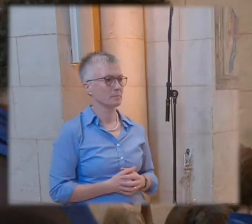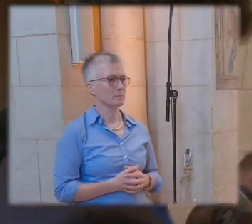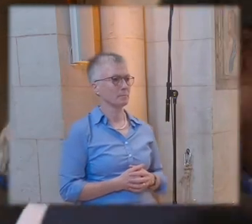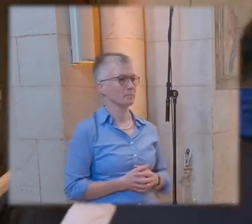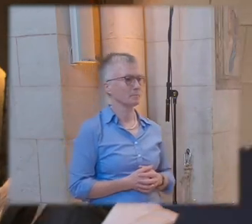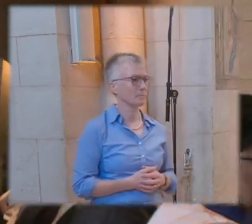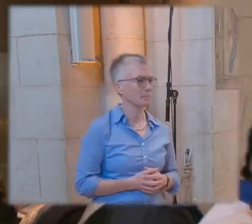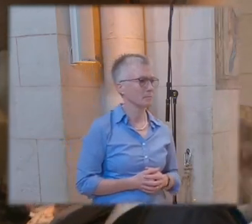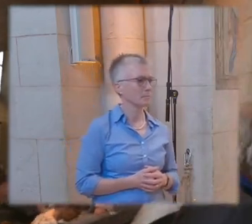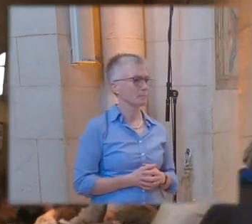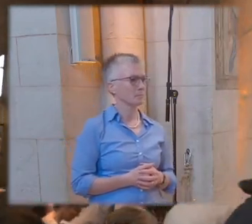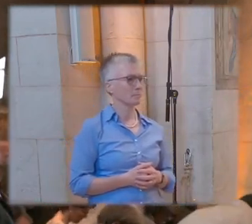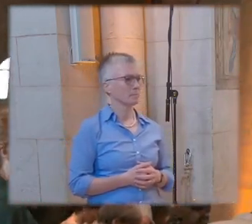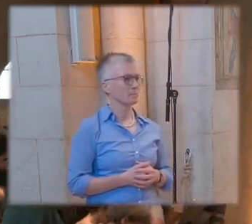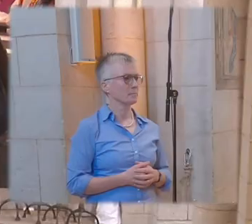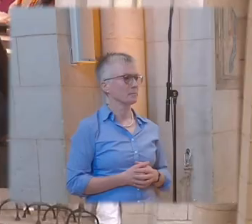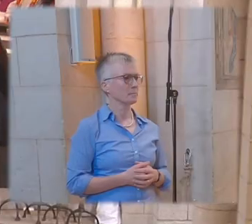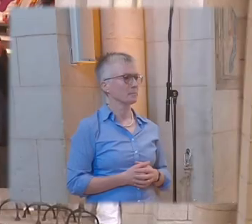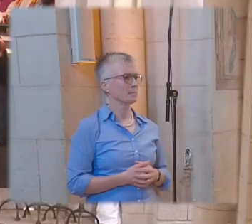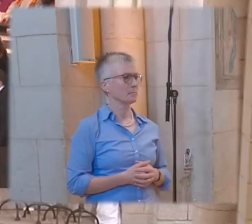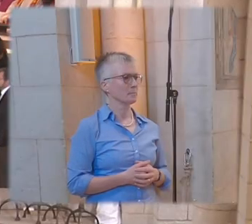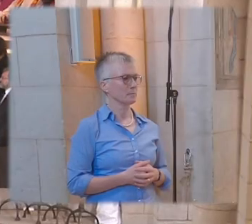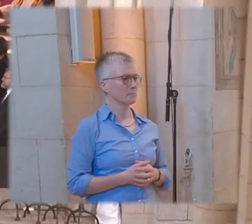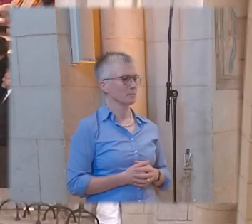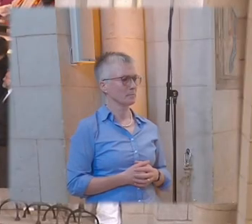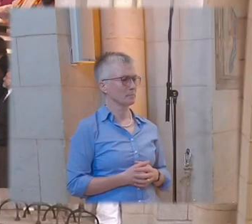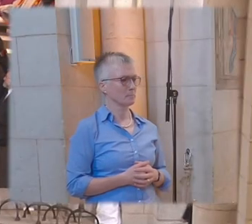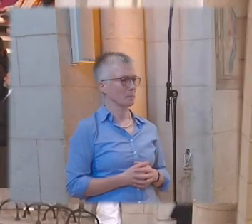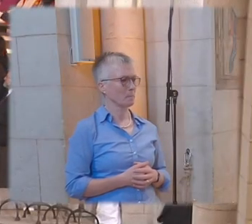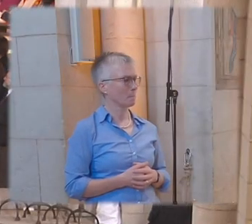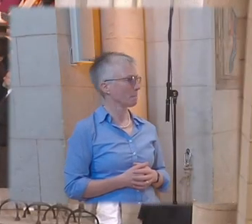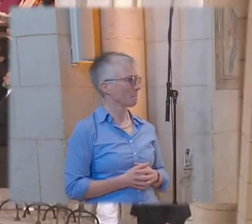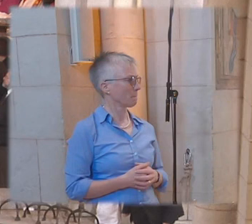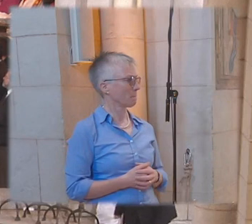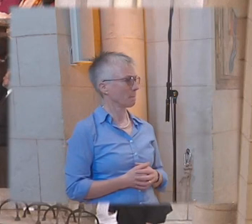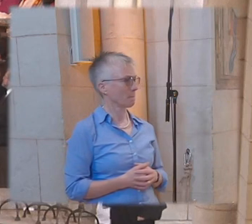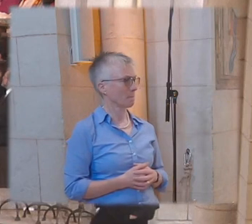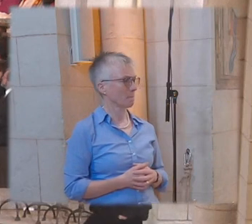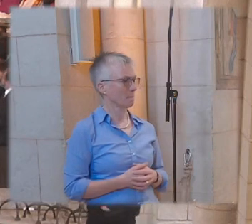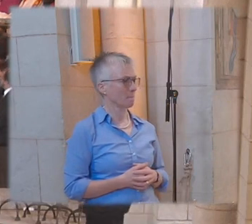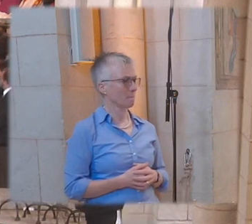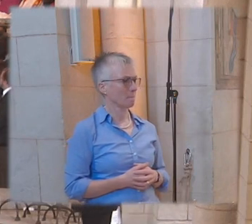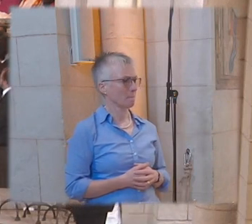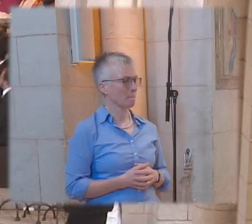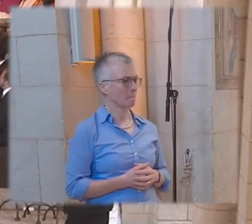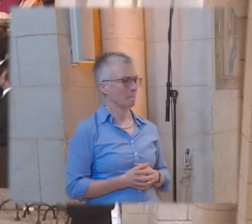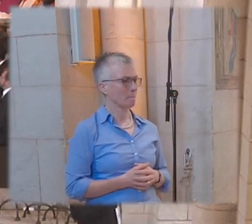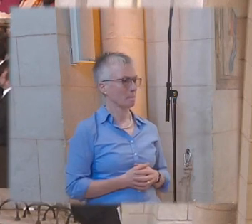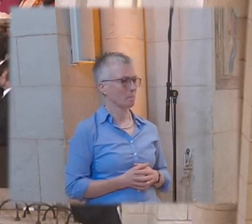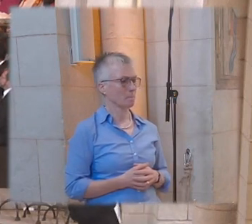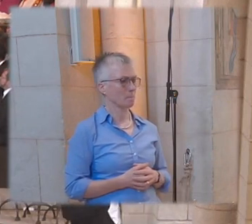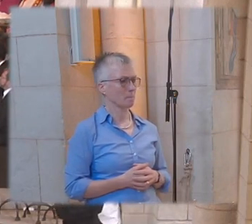Die erste Lesung von der Kreuzerhöhung wird von der Provinzoberin der Palutine, Schwester Astrid Meinert, vorgetragen.